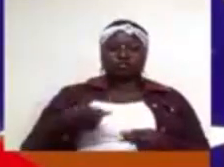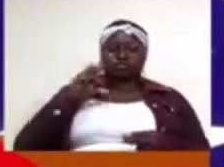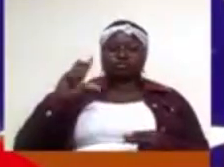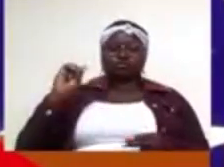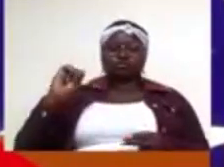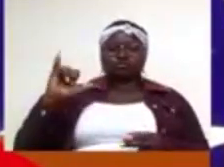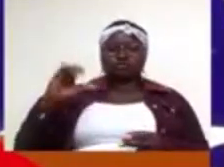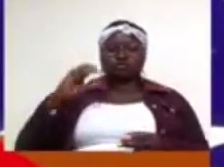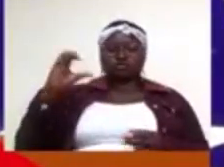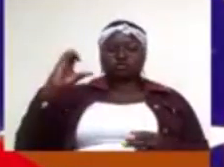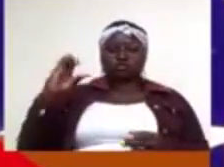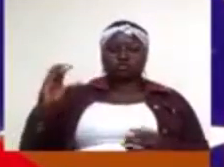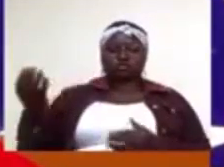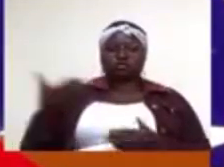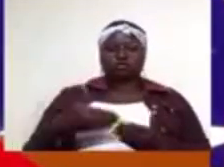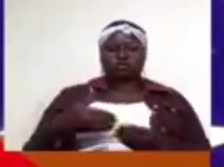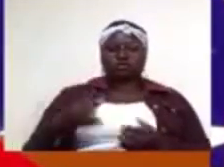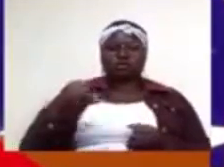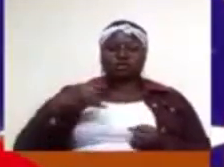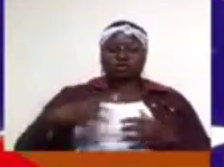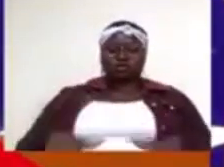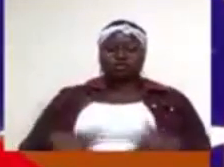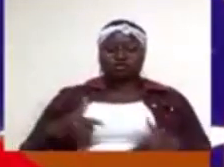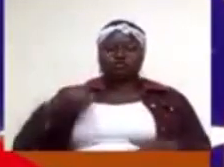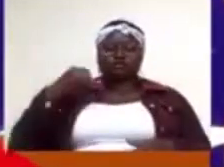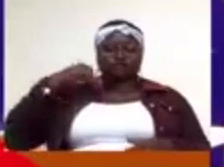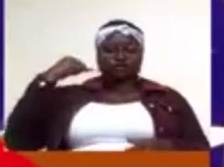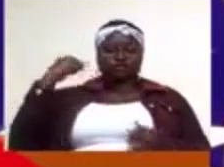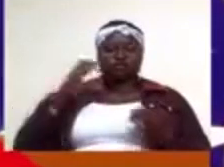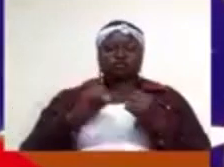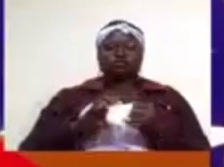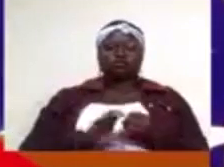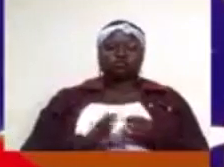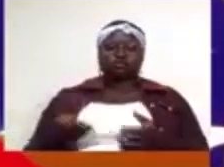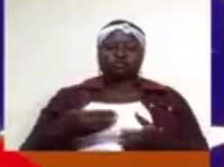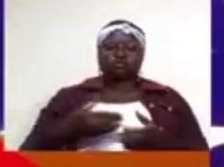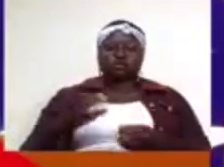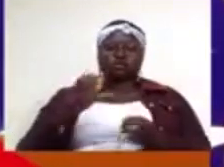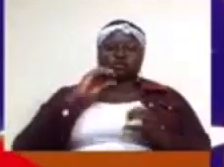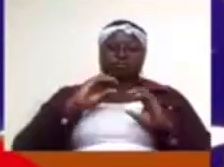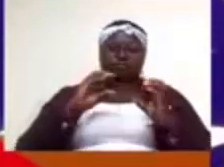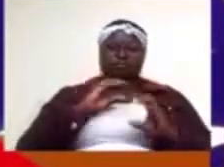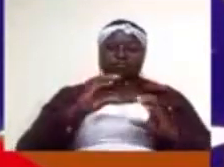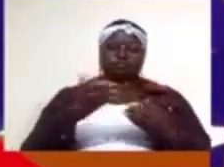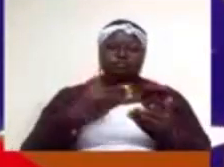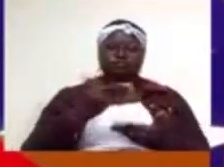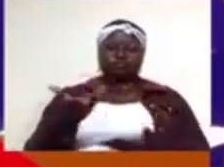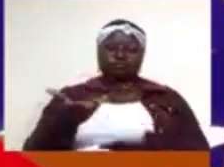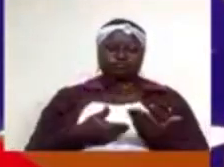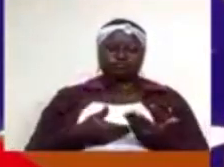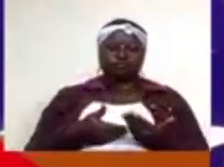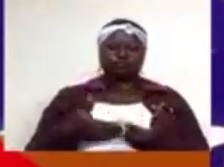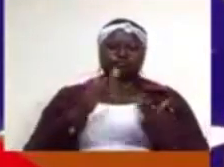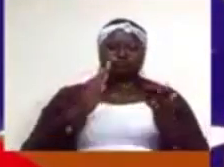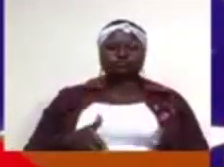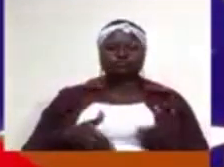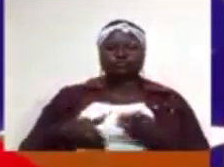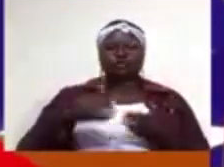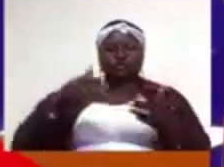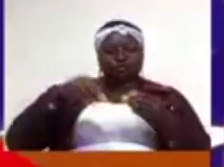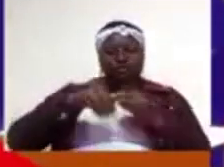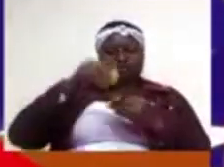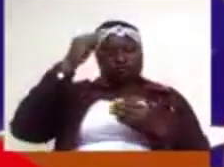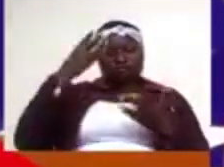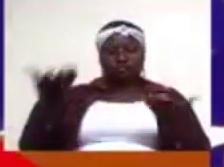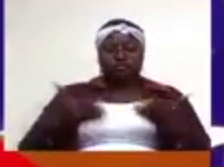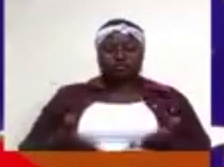Walusi wa Maitha Johnson na demu ikari wa Naikuru na demu tarani, demu anafiashara, dena gofia nyingi.